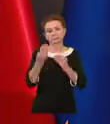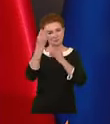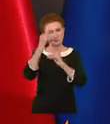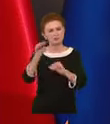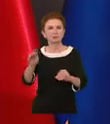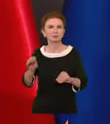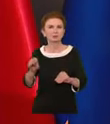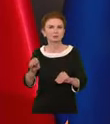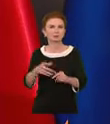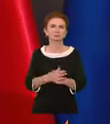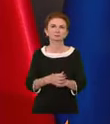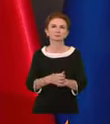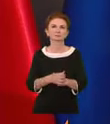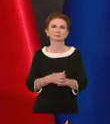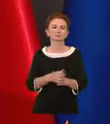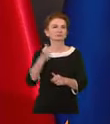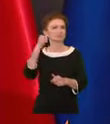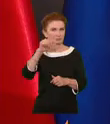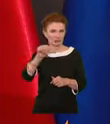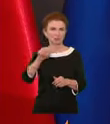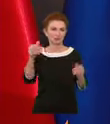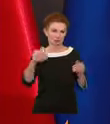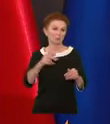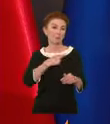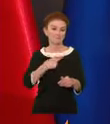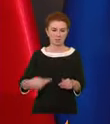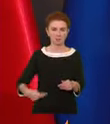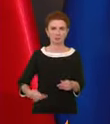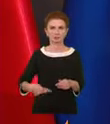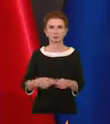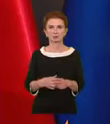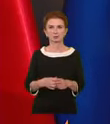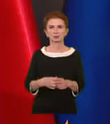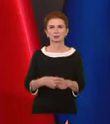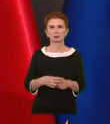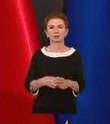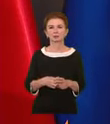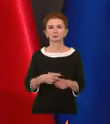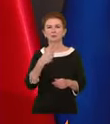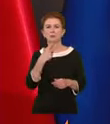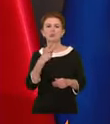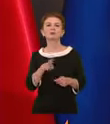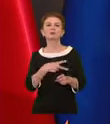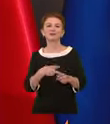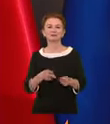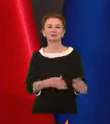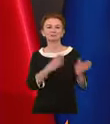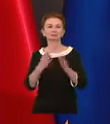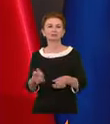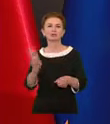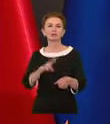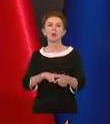poinformujemy w przyszłym tygodniu, pan premier wskaże kolejną datę,